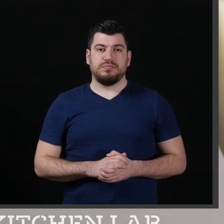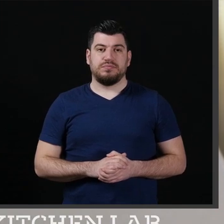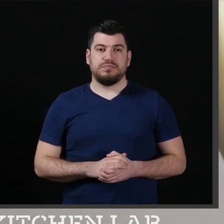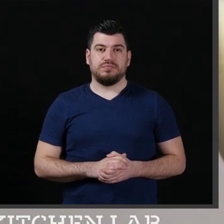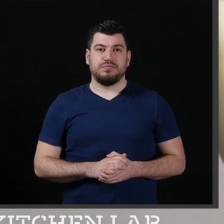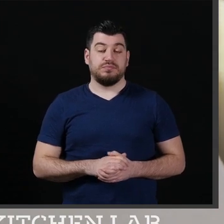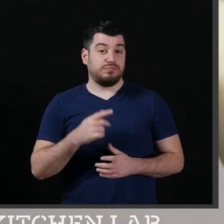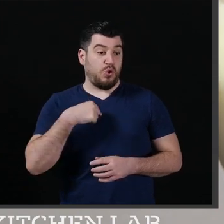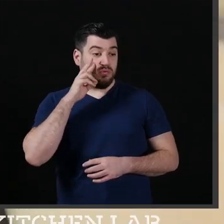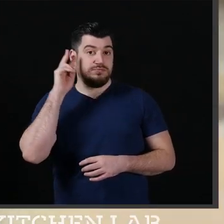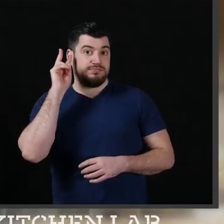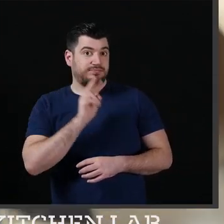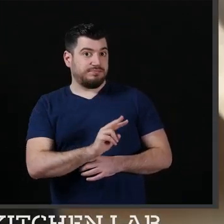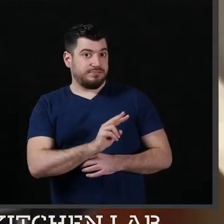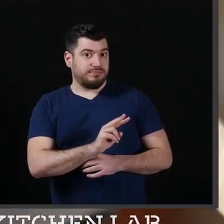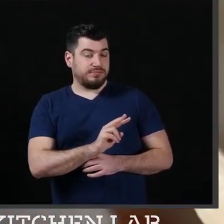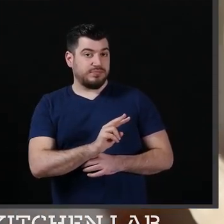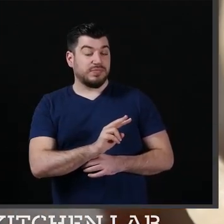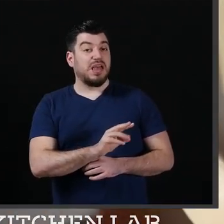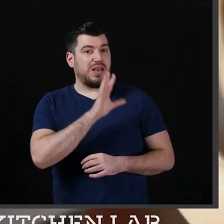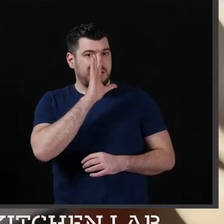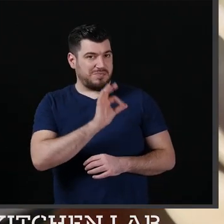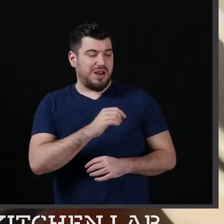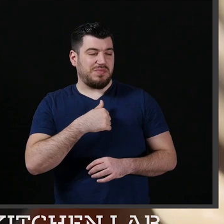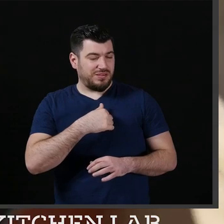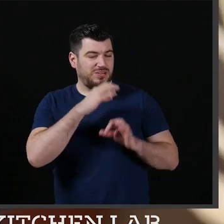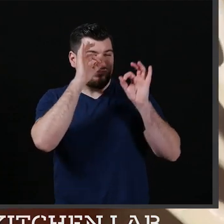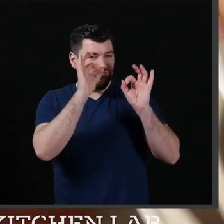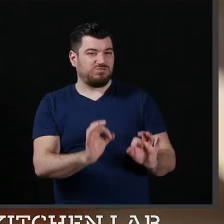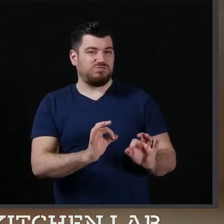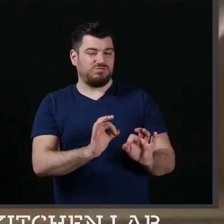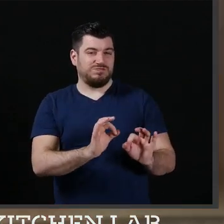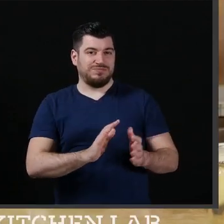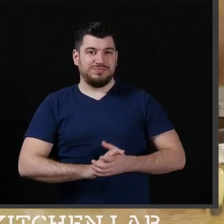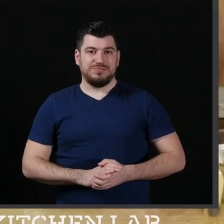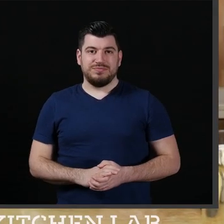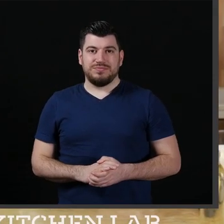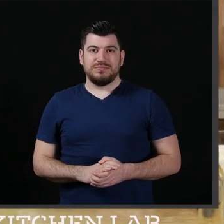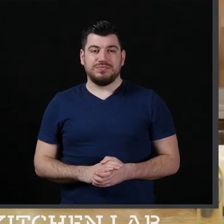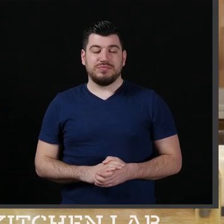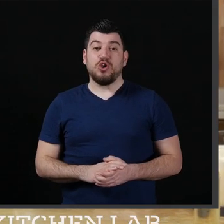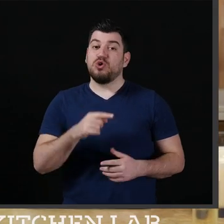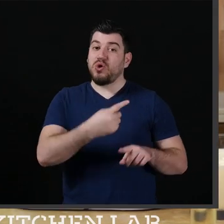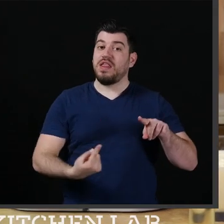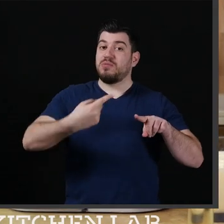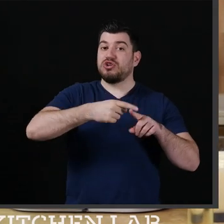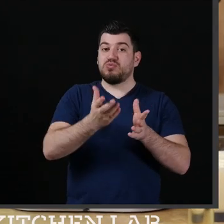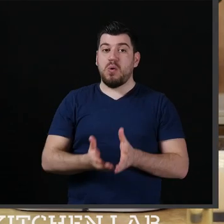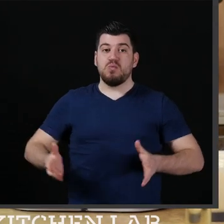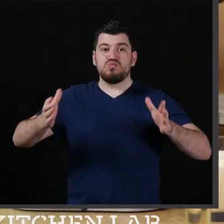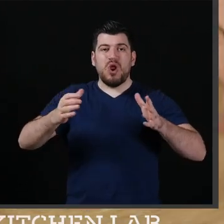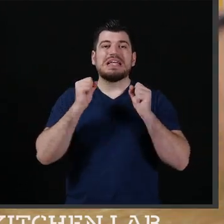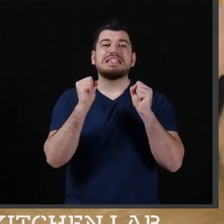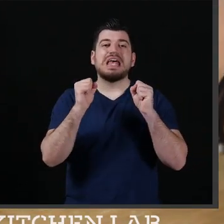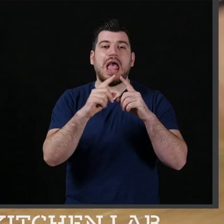Λοιπόν, όπως βλέπετε, εδώ έχουμε κάνει δουλίτσα, δεν παίζουμε. Θα προσθέσουμε τώρα σε ένα μπολ όλα τα στερεά μας